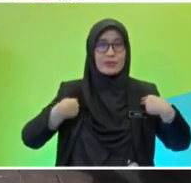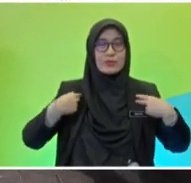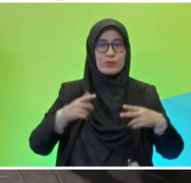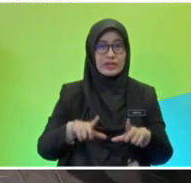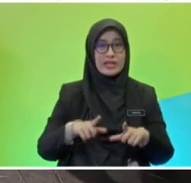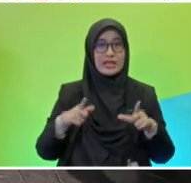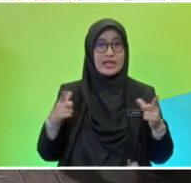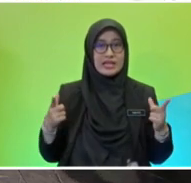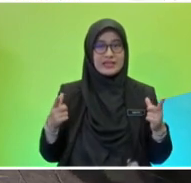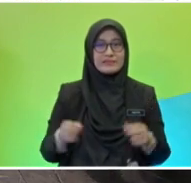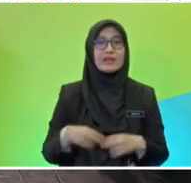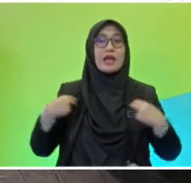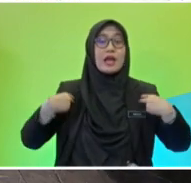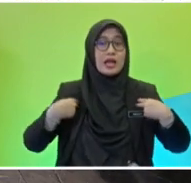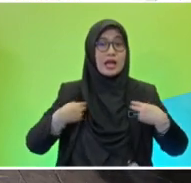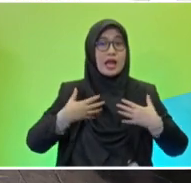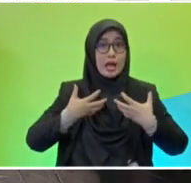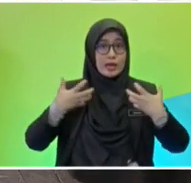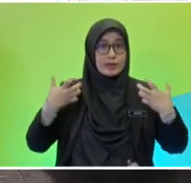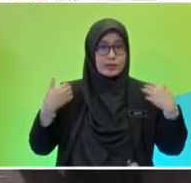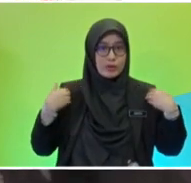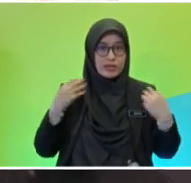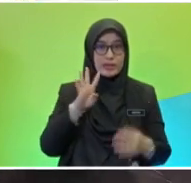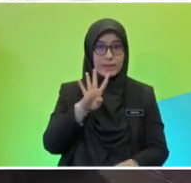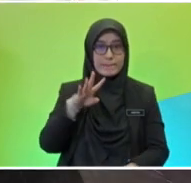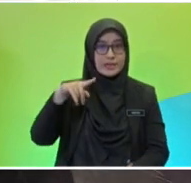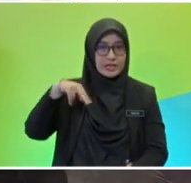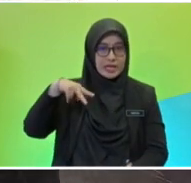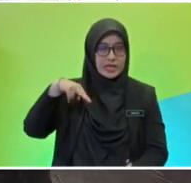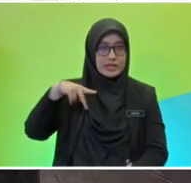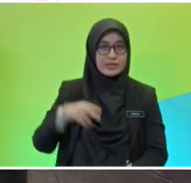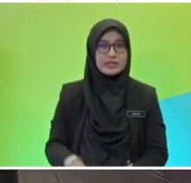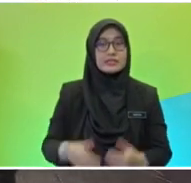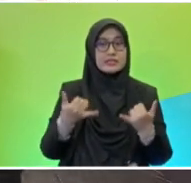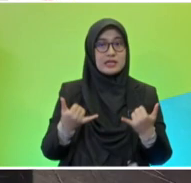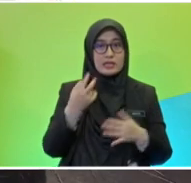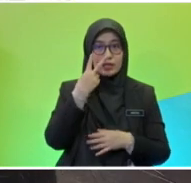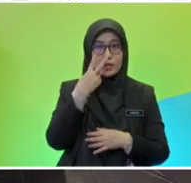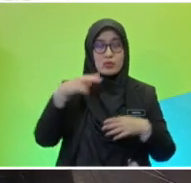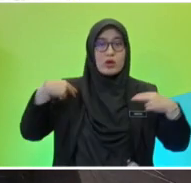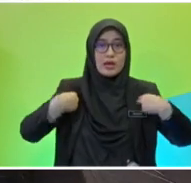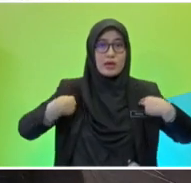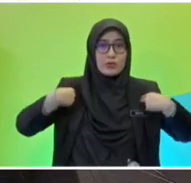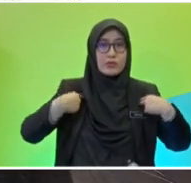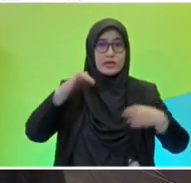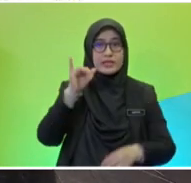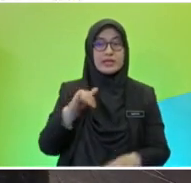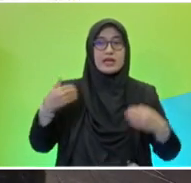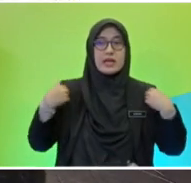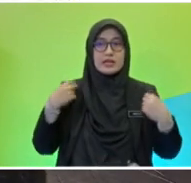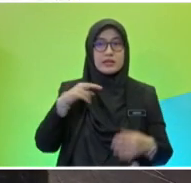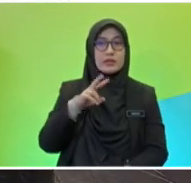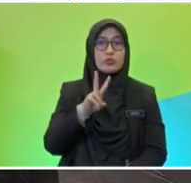Ada empat kaki. Nampak tak? Sekarang mari kita teroka haiwan yang dua kakinya. Okey. Okey. Apakah